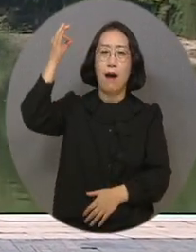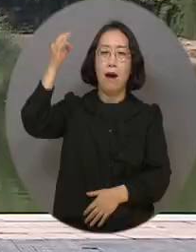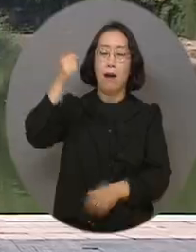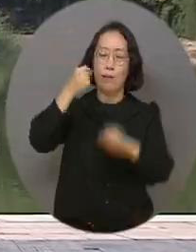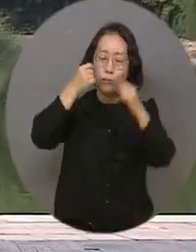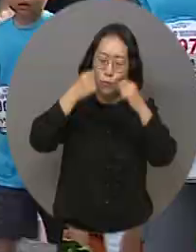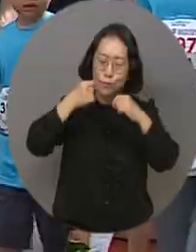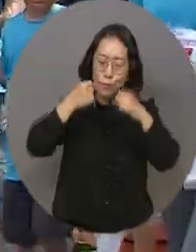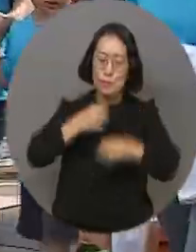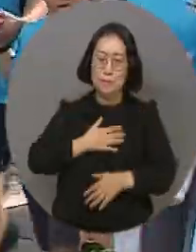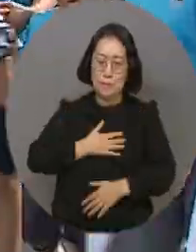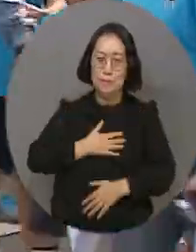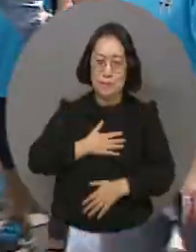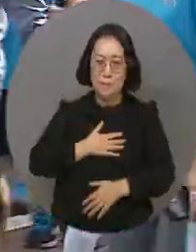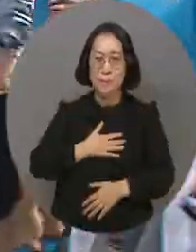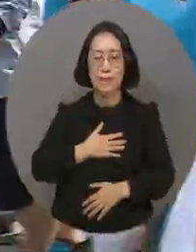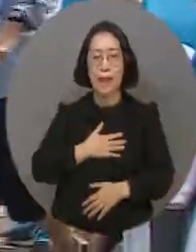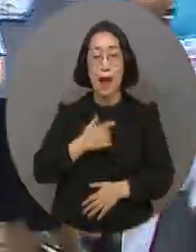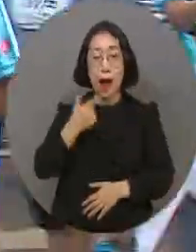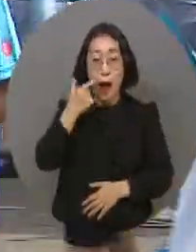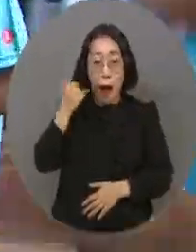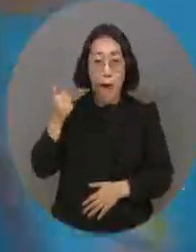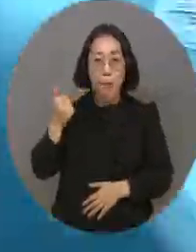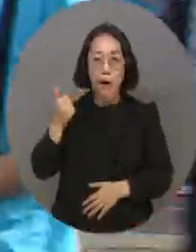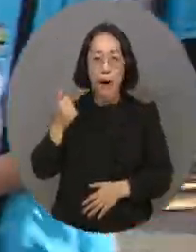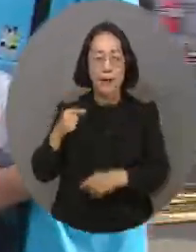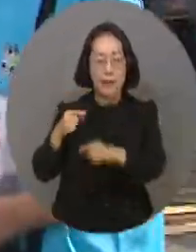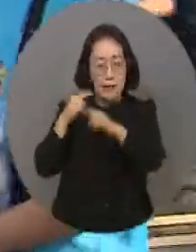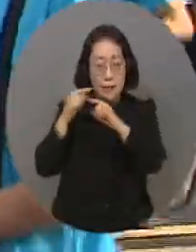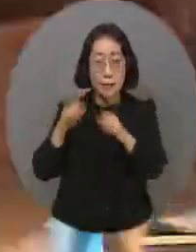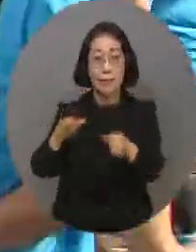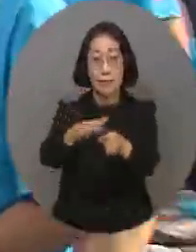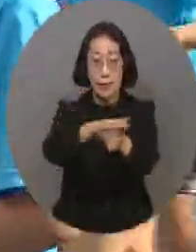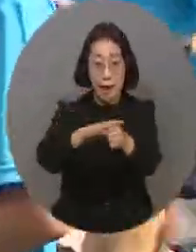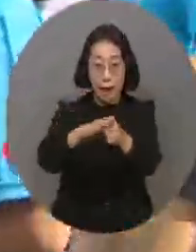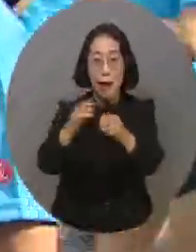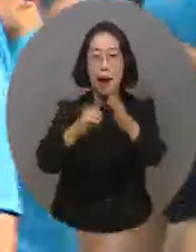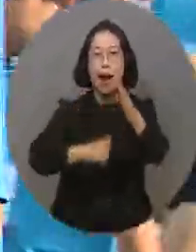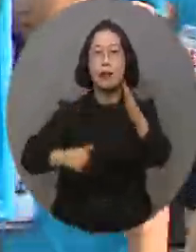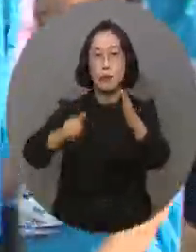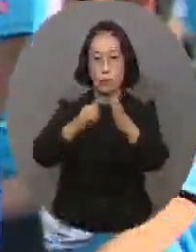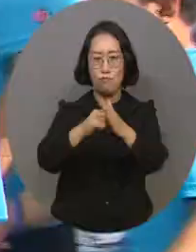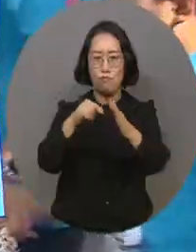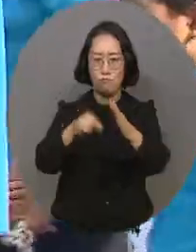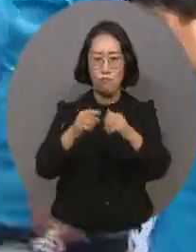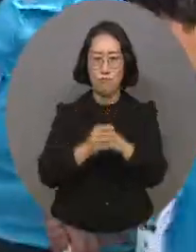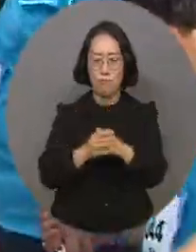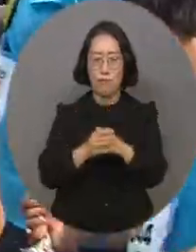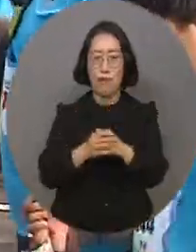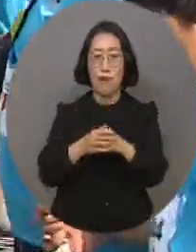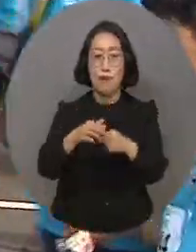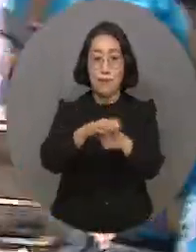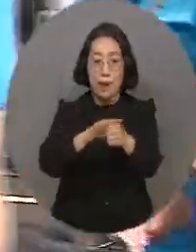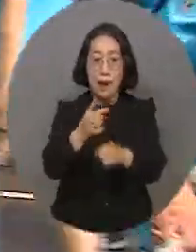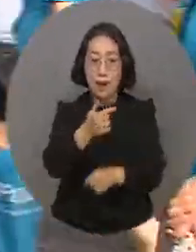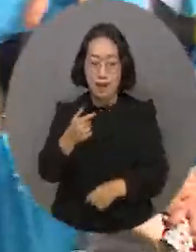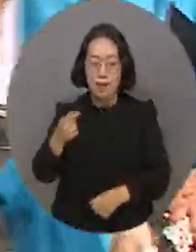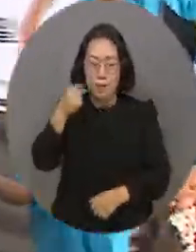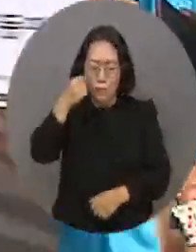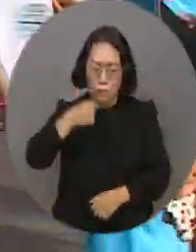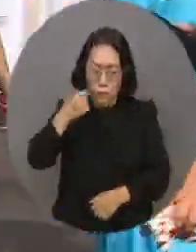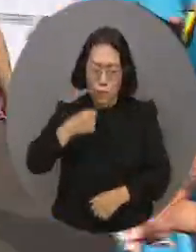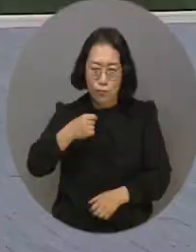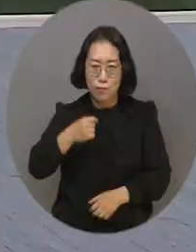했습니다. 헌신적인 아버지의 사랑으로 자녀들을 키워낸 과정 속에서 애정 가득한 눈물을